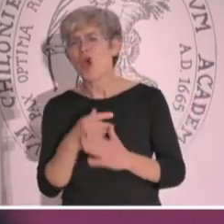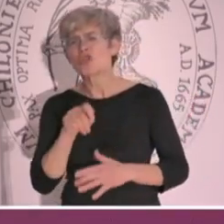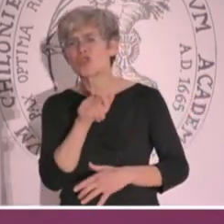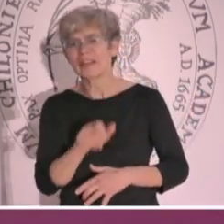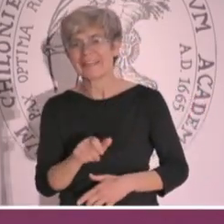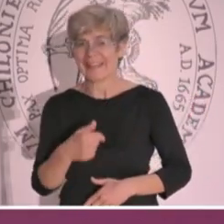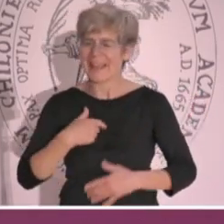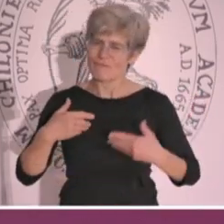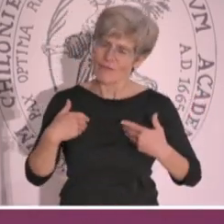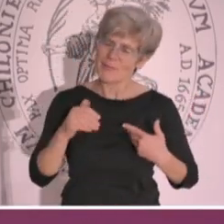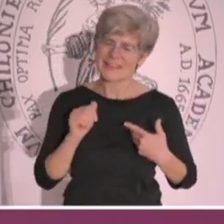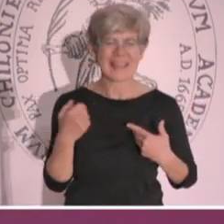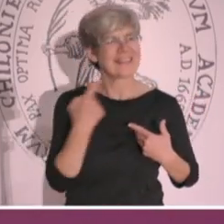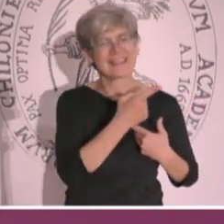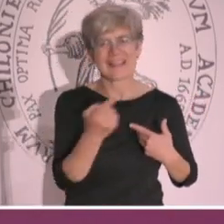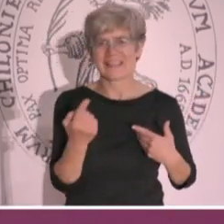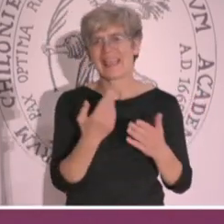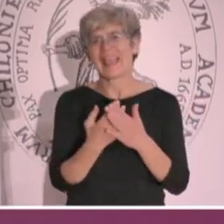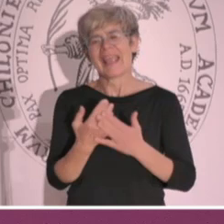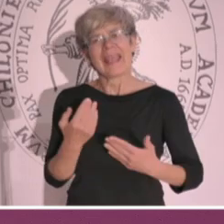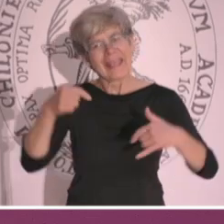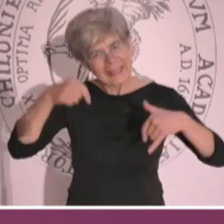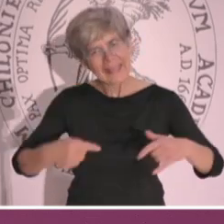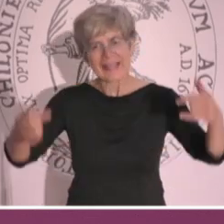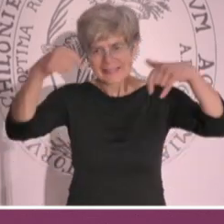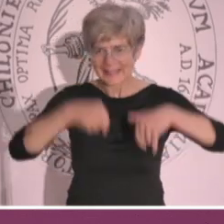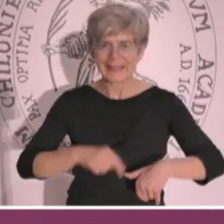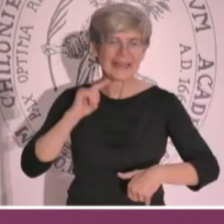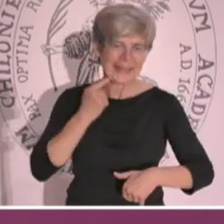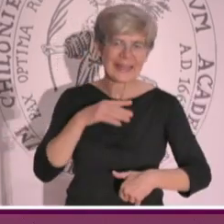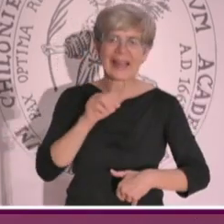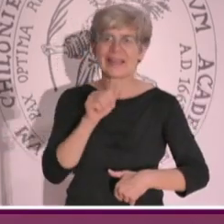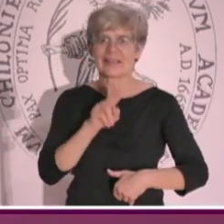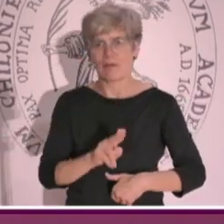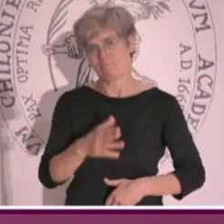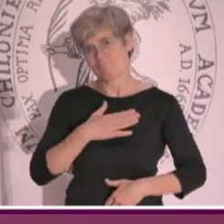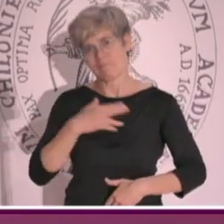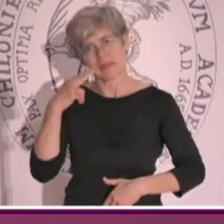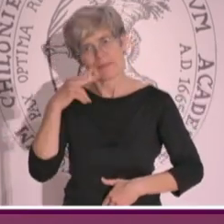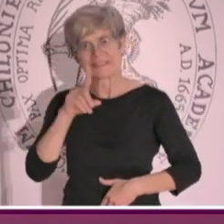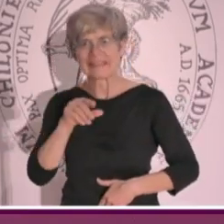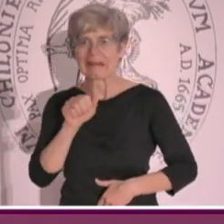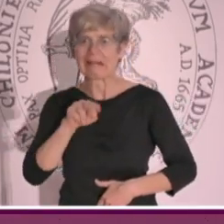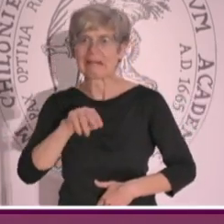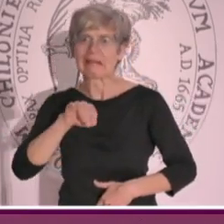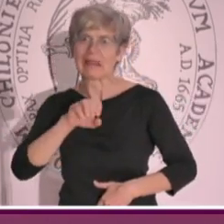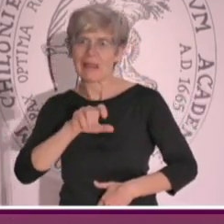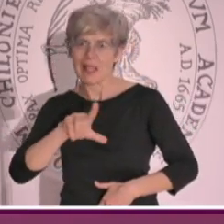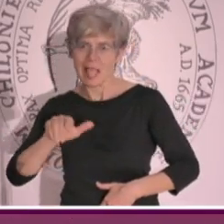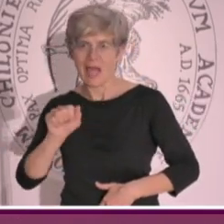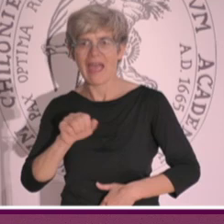ich Sie heute hier im Namen des Studentenwerks Schleswig-Holstein in Kiel und an der CAU begrüßen darf. And a very